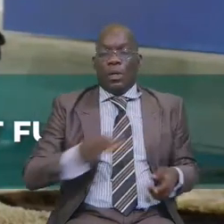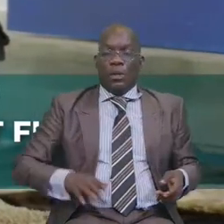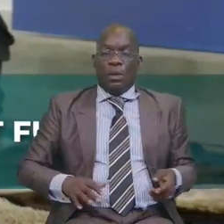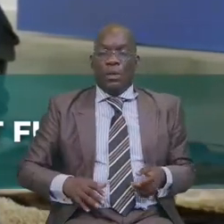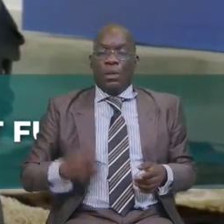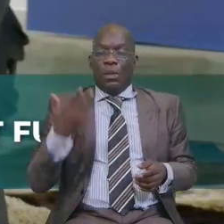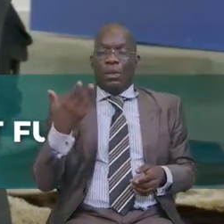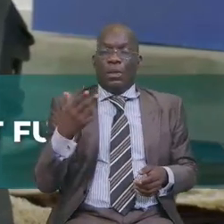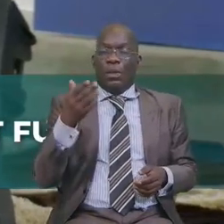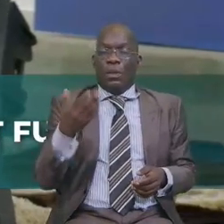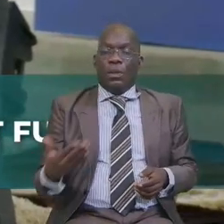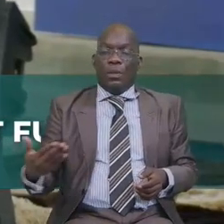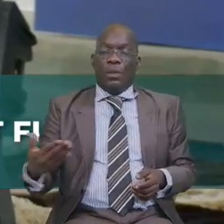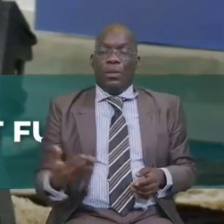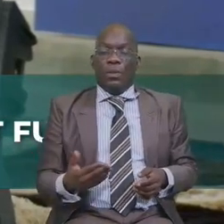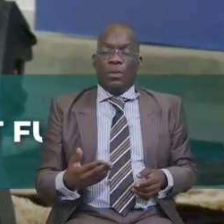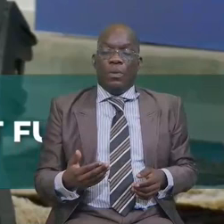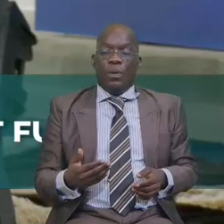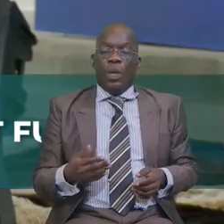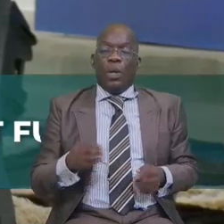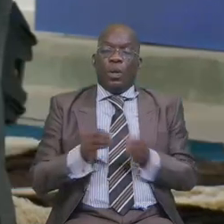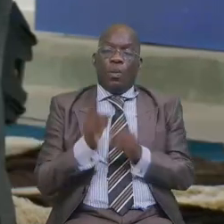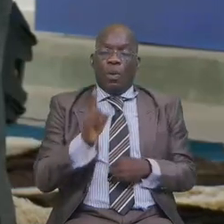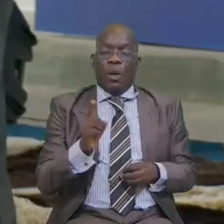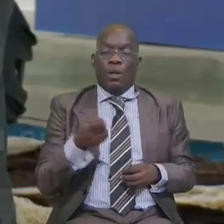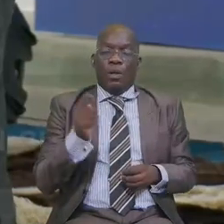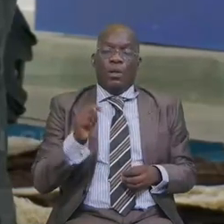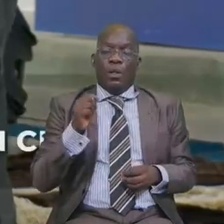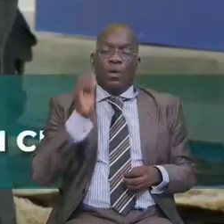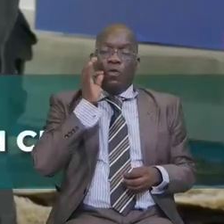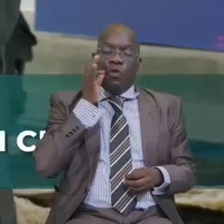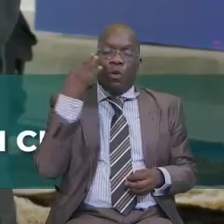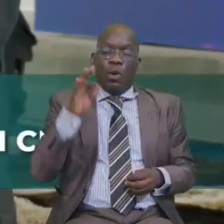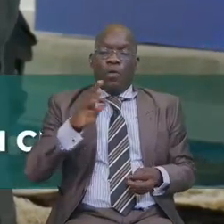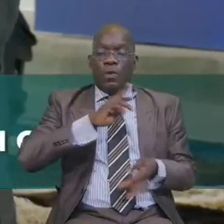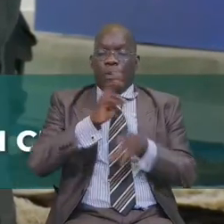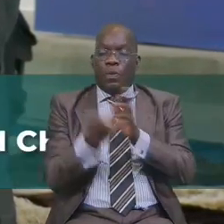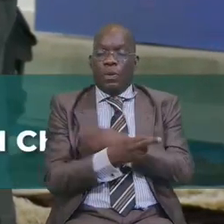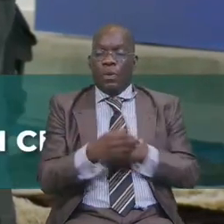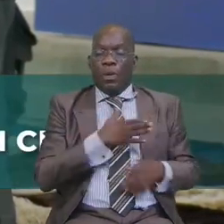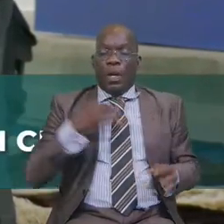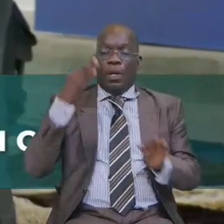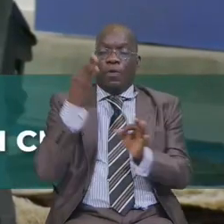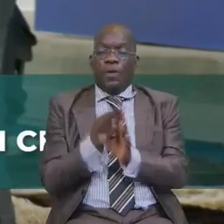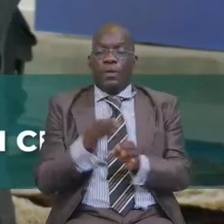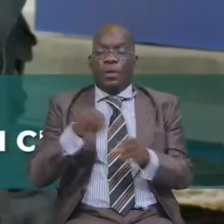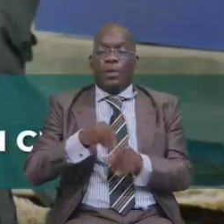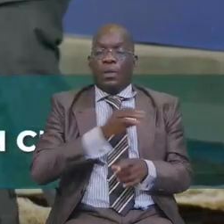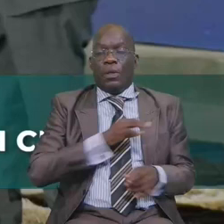dans ce premier point. Premièrement, premier élément, le fruit de la repentance et de la foi en